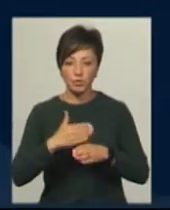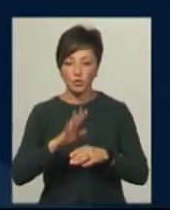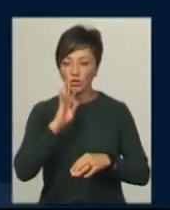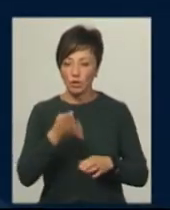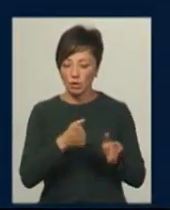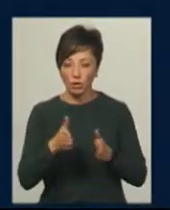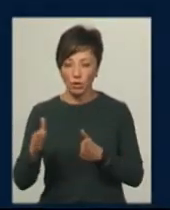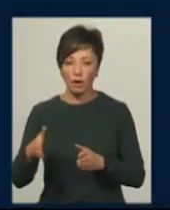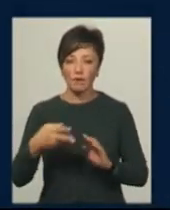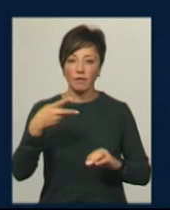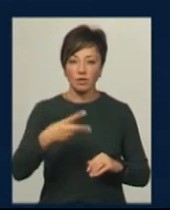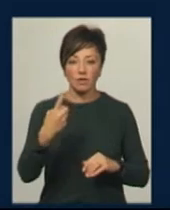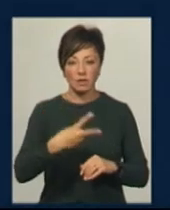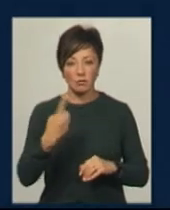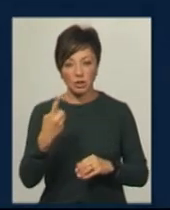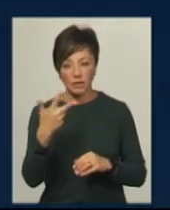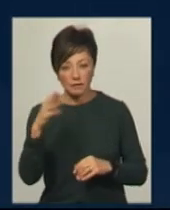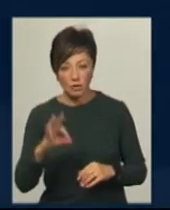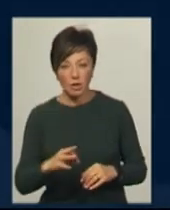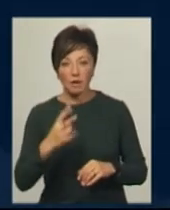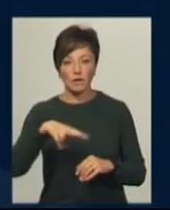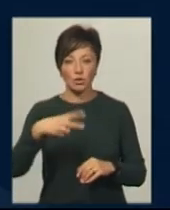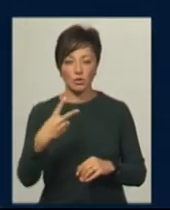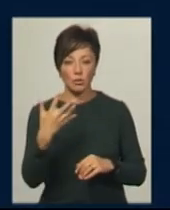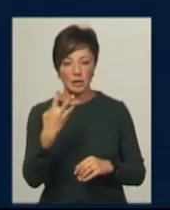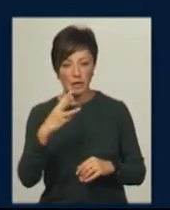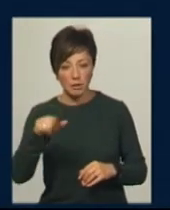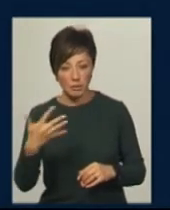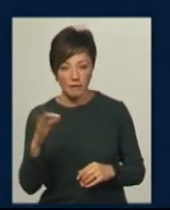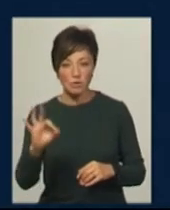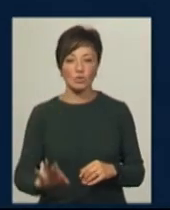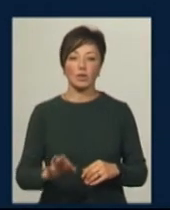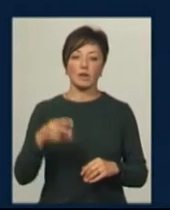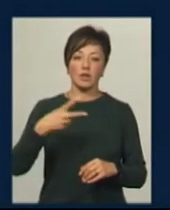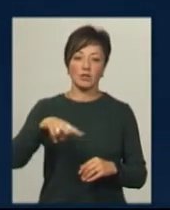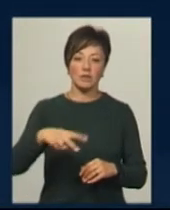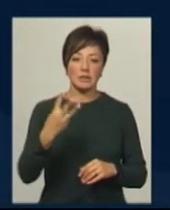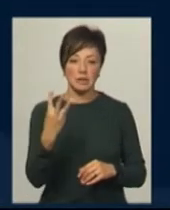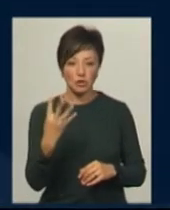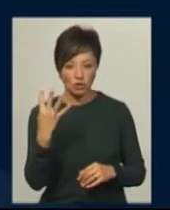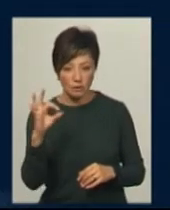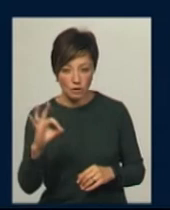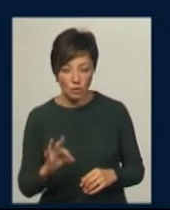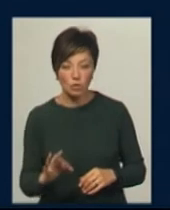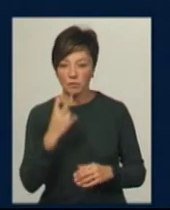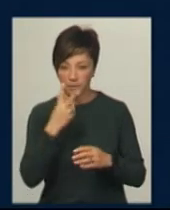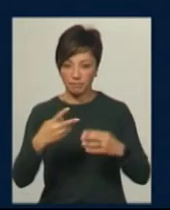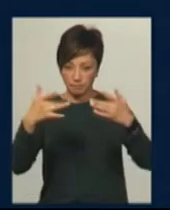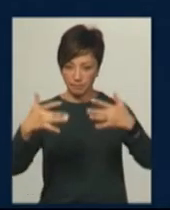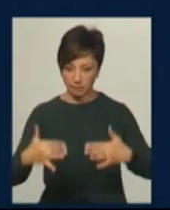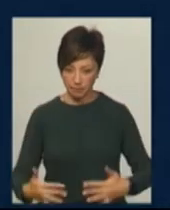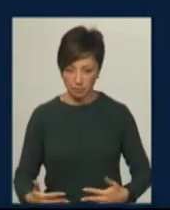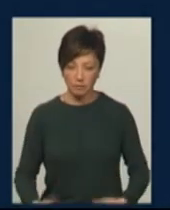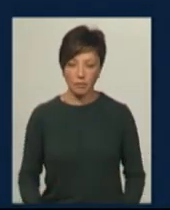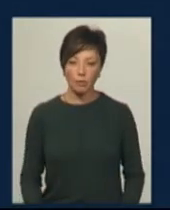років. 2021 рік – 3%, 2022 рік – 3,5%, 2023 рік – 4%,